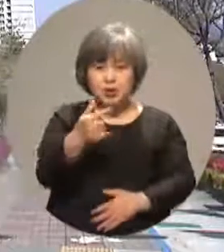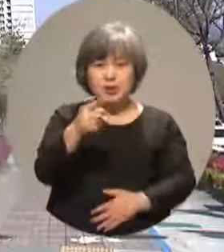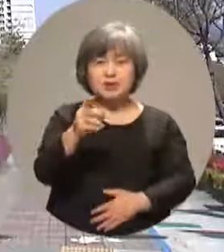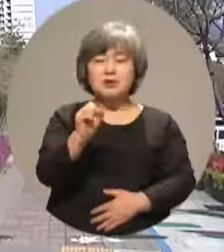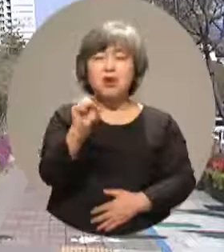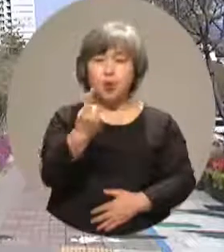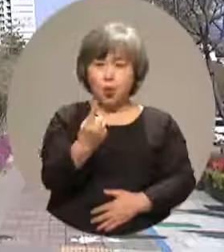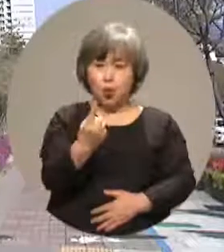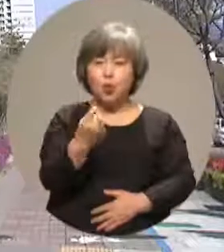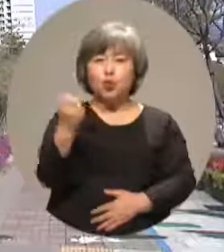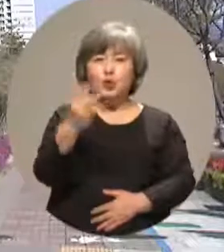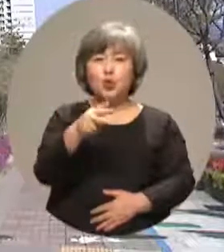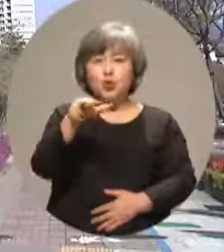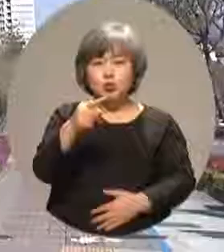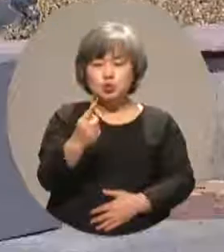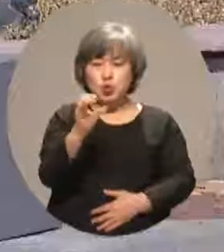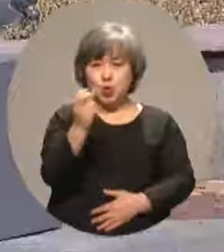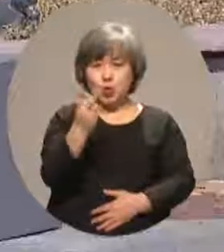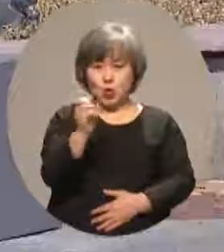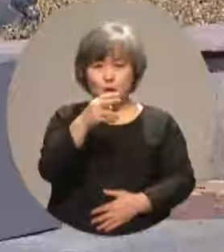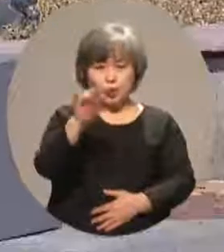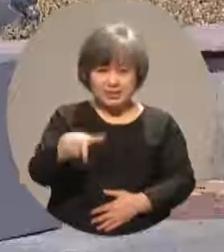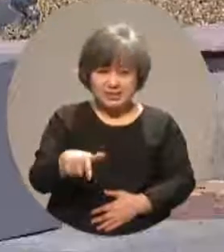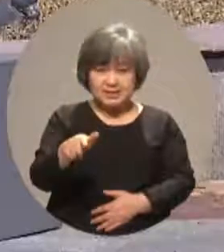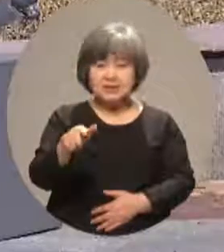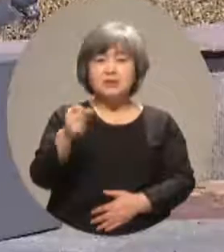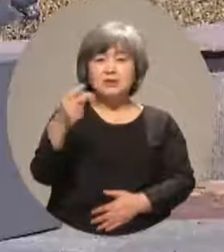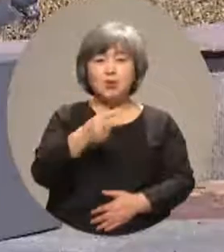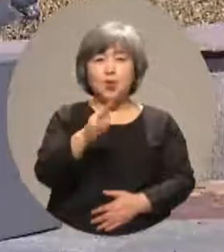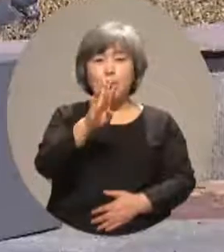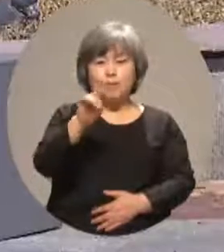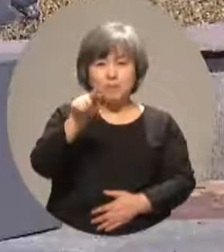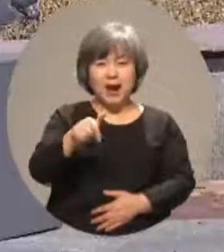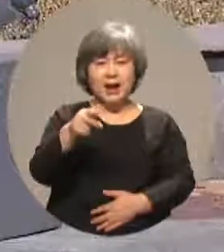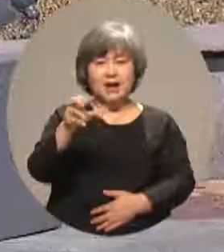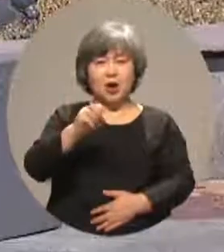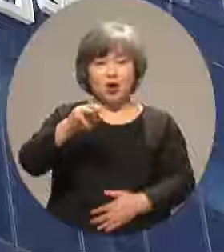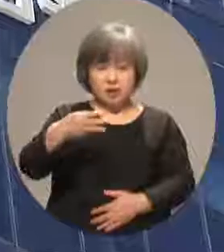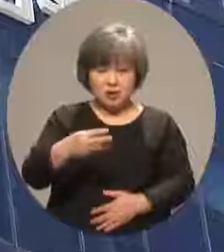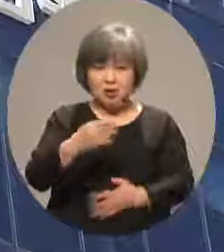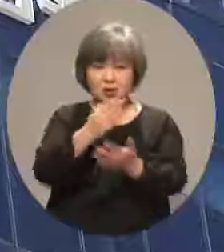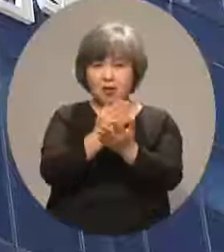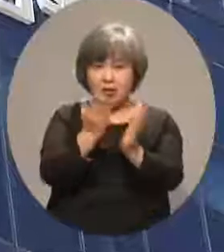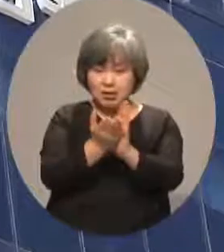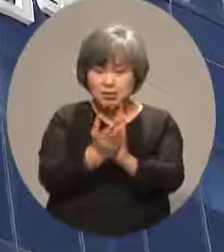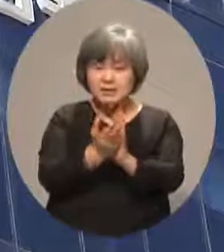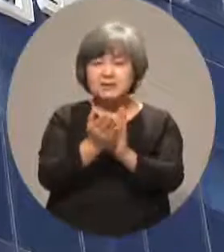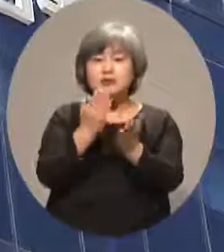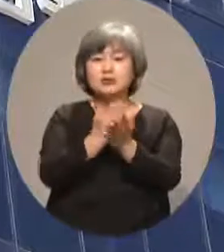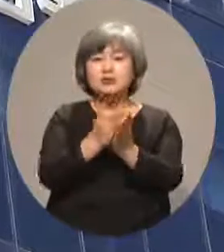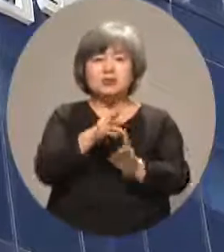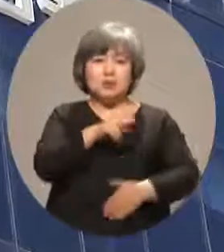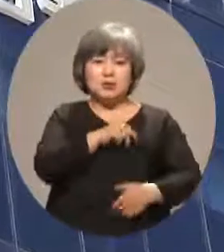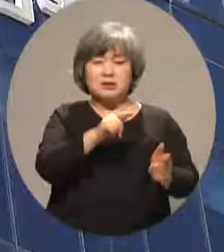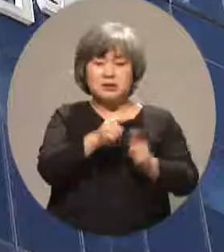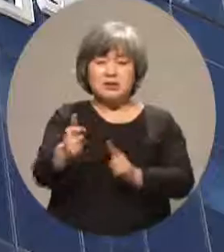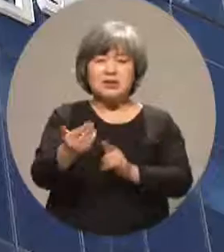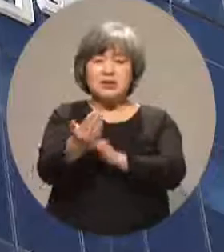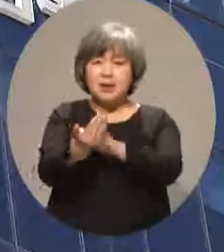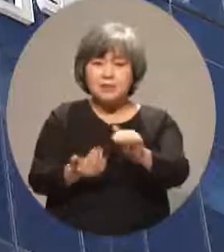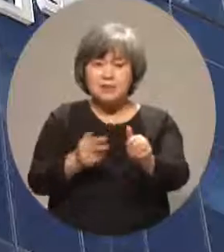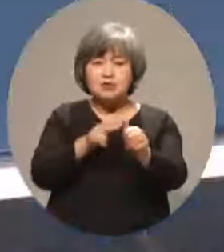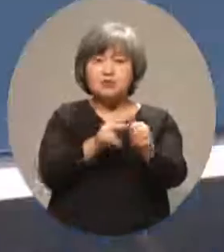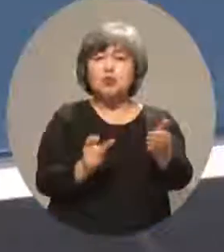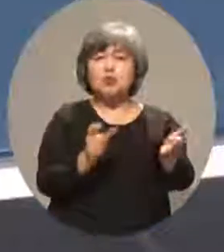9차 강과 조용식 전 첨부 경찰청장 박경 처의 전시장 임 형 택 시원이의 예비후보로